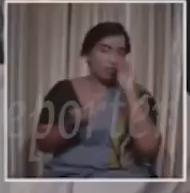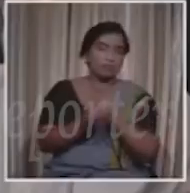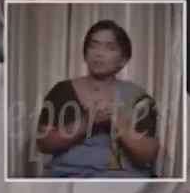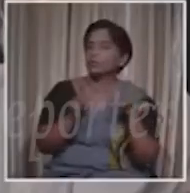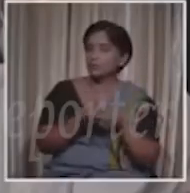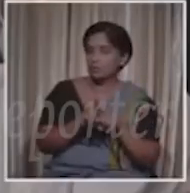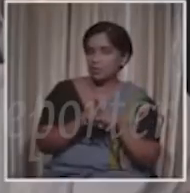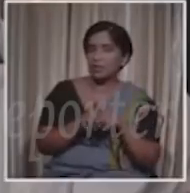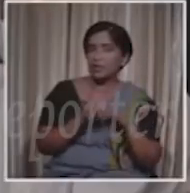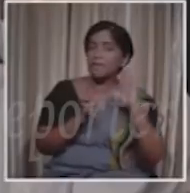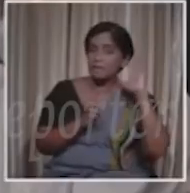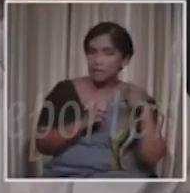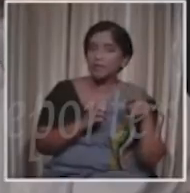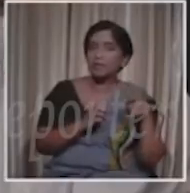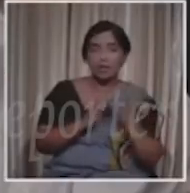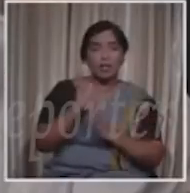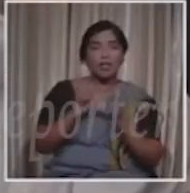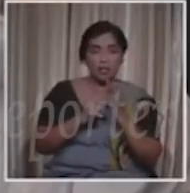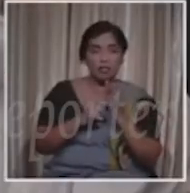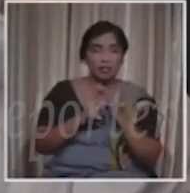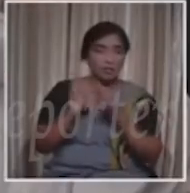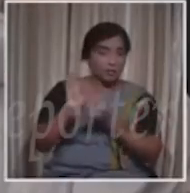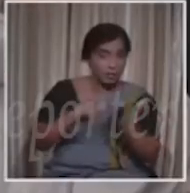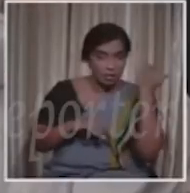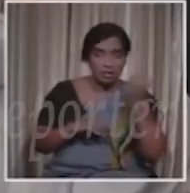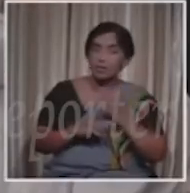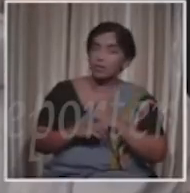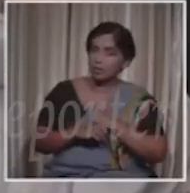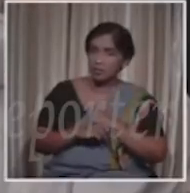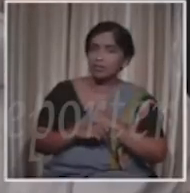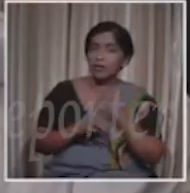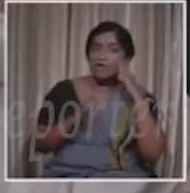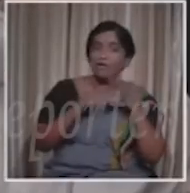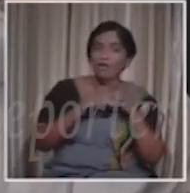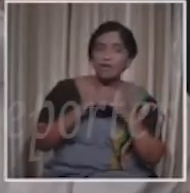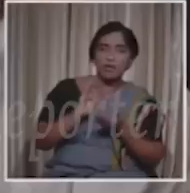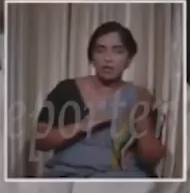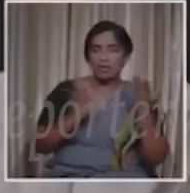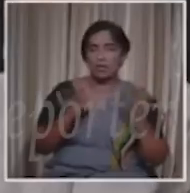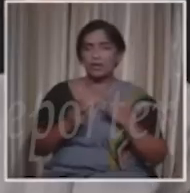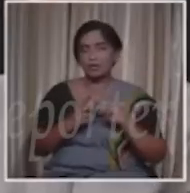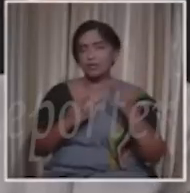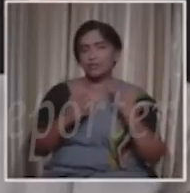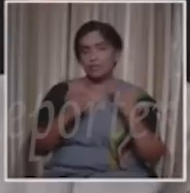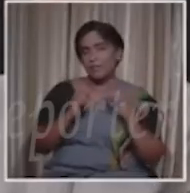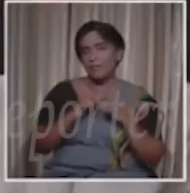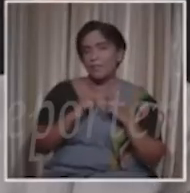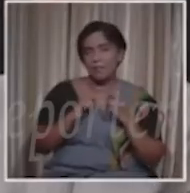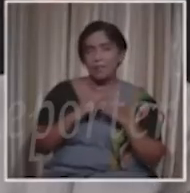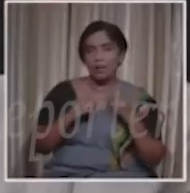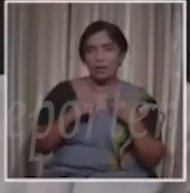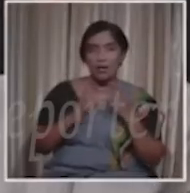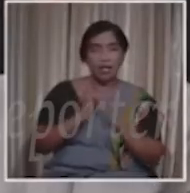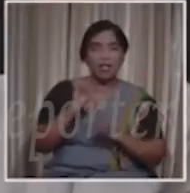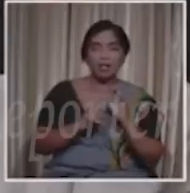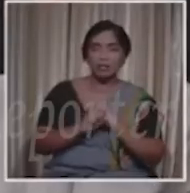දුන්නා මන්ත්‍රීවරුන්ටත් නිලධාරීන්ටත් පසුව ඒගොල්ලෝ තමන්ගේ නිවාස වලට ගියා මං හිතන්නේ දැන් තියෙන ආරක්ෂා තත්ත්වය